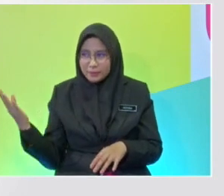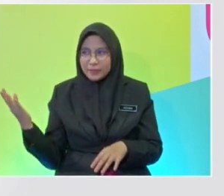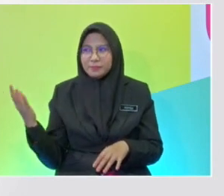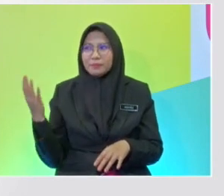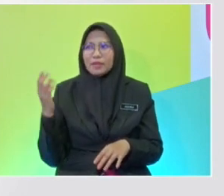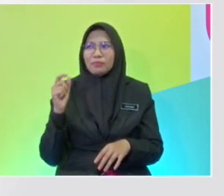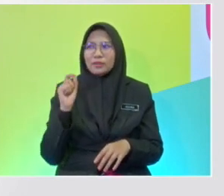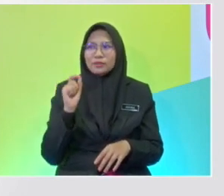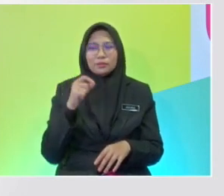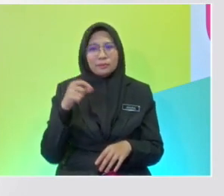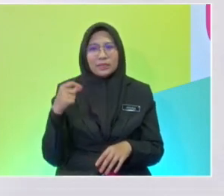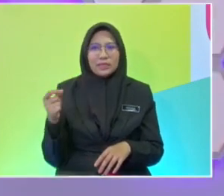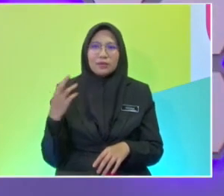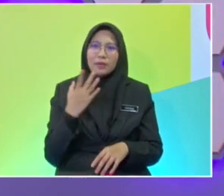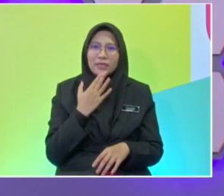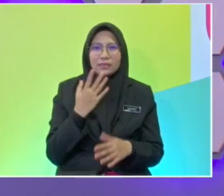dengan